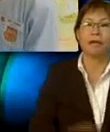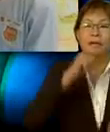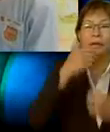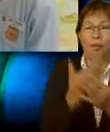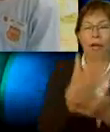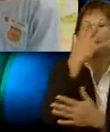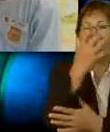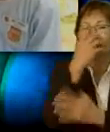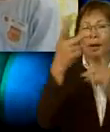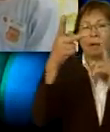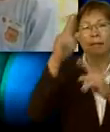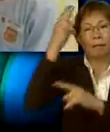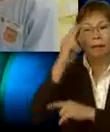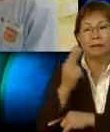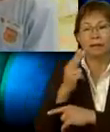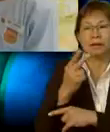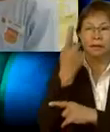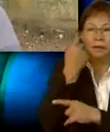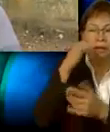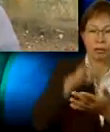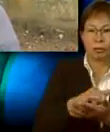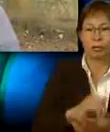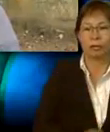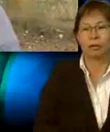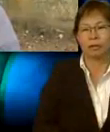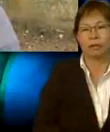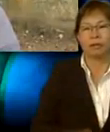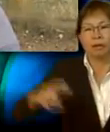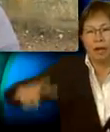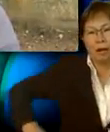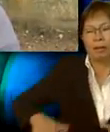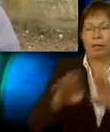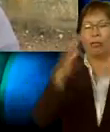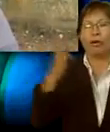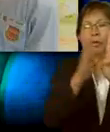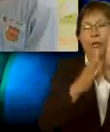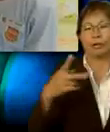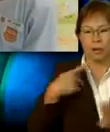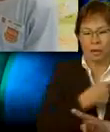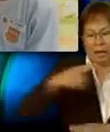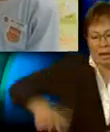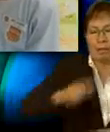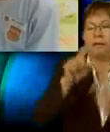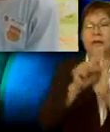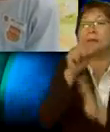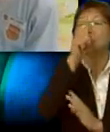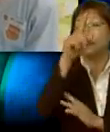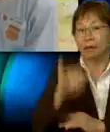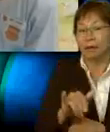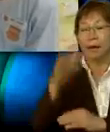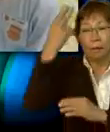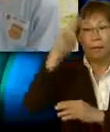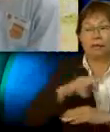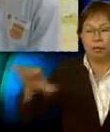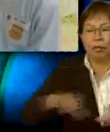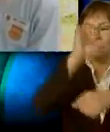Tak baik awak marah-marah Pak Cik jaga tu tadi. Dah dia lambat buka pintu. Kita yang lambat sebenarnya. Pak Cik